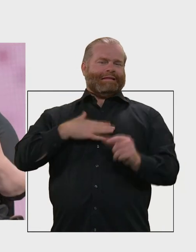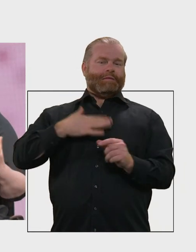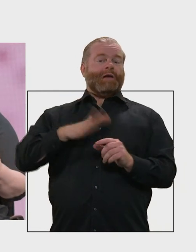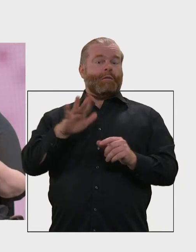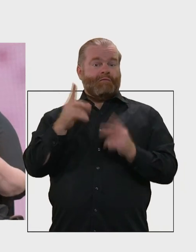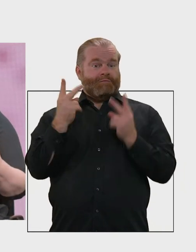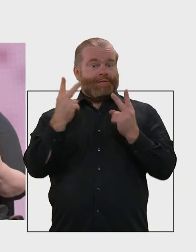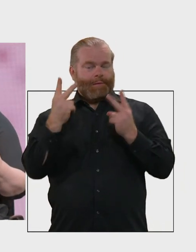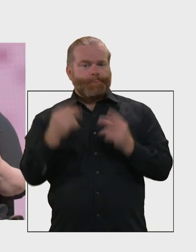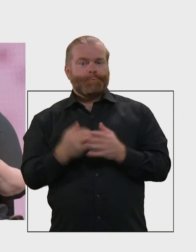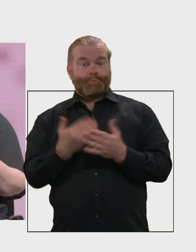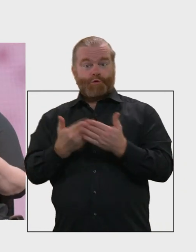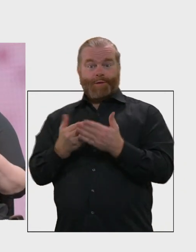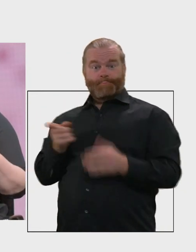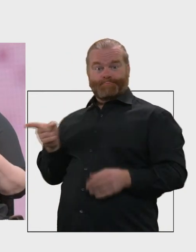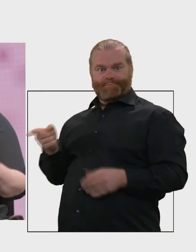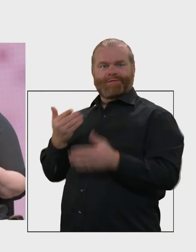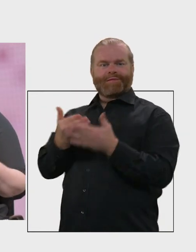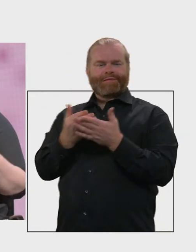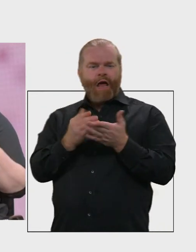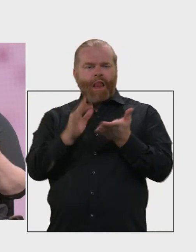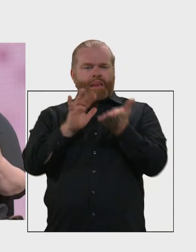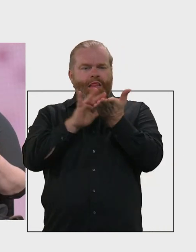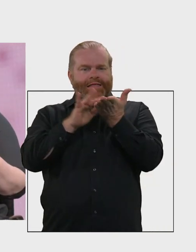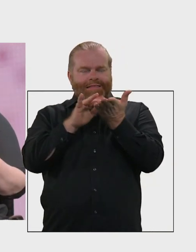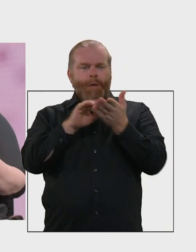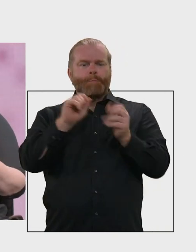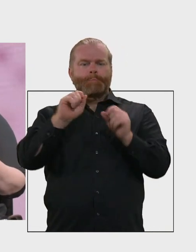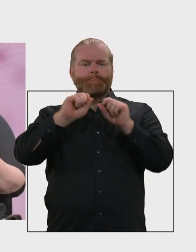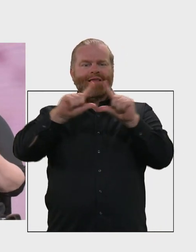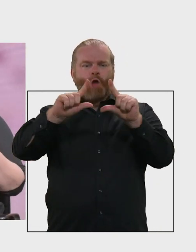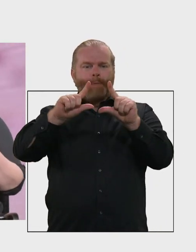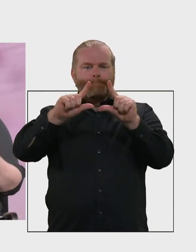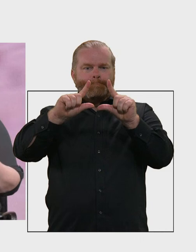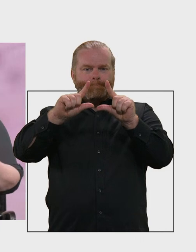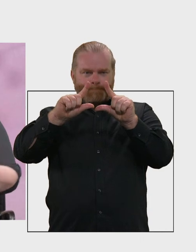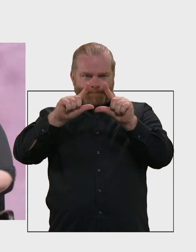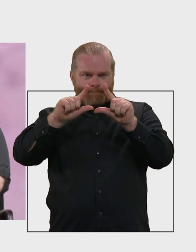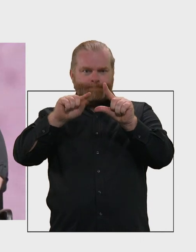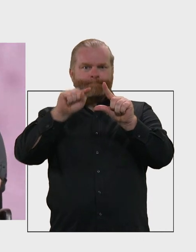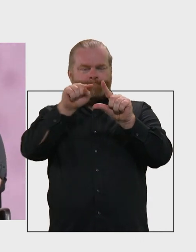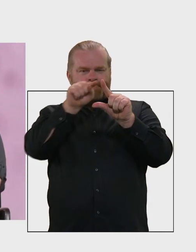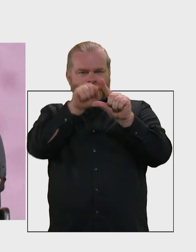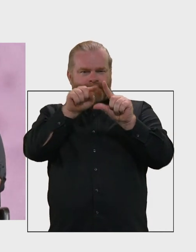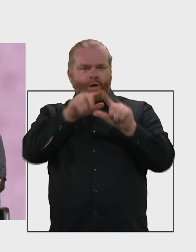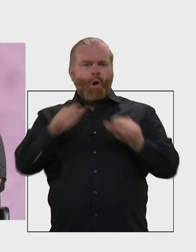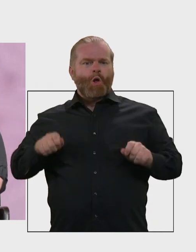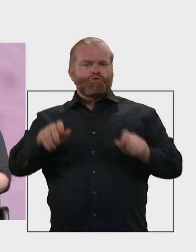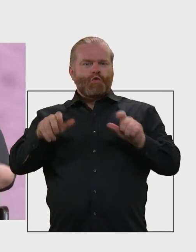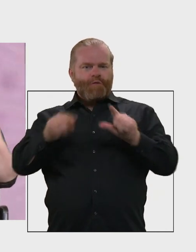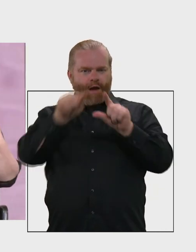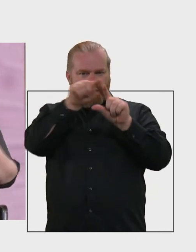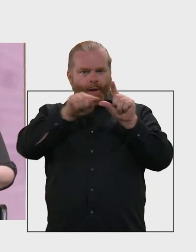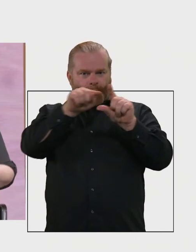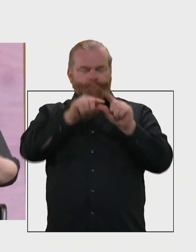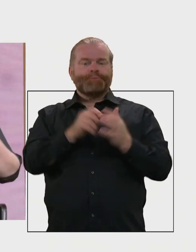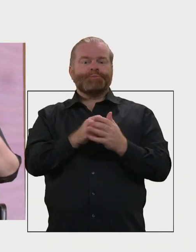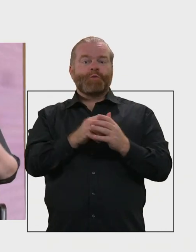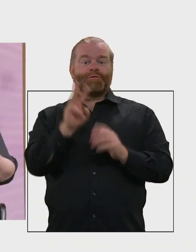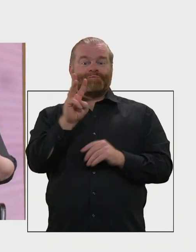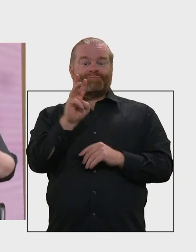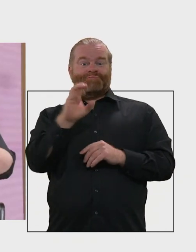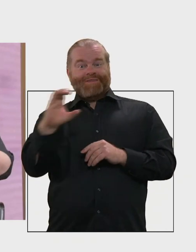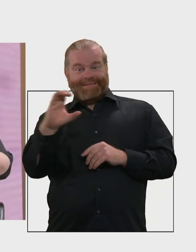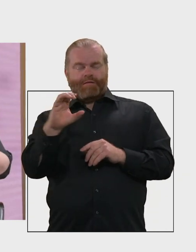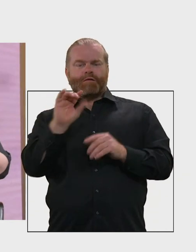Piktogramm, man sieht einen Rollstuhlfahrer, WC ist dort zu ertasten und dann eine Person, in dem